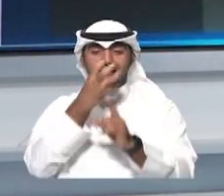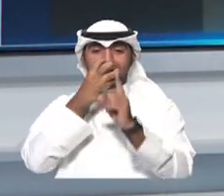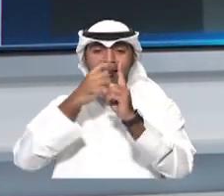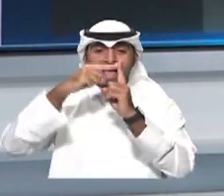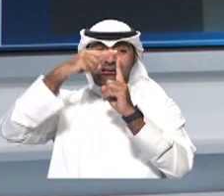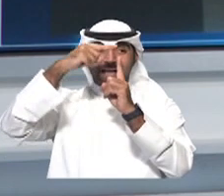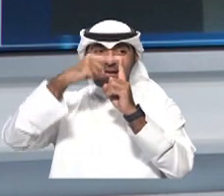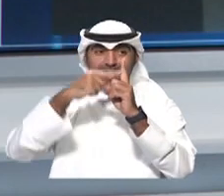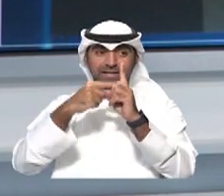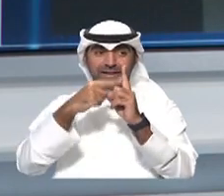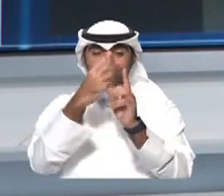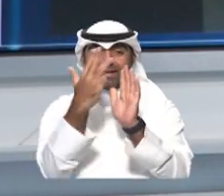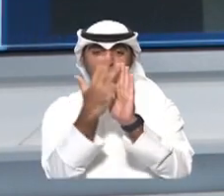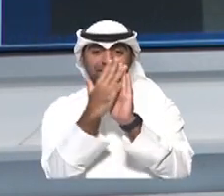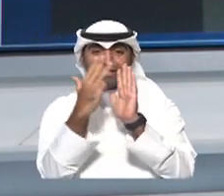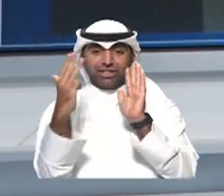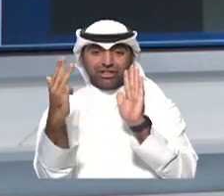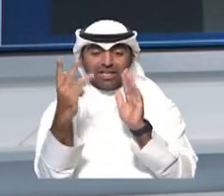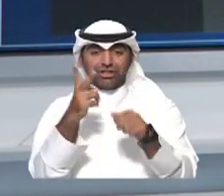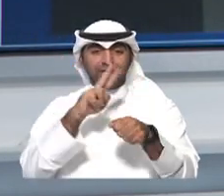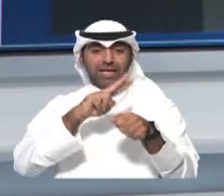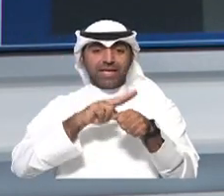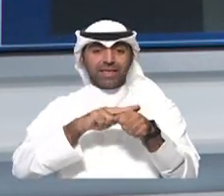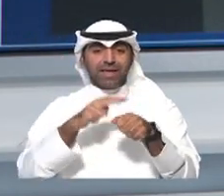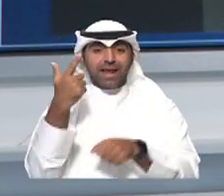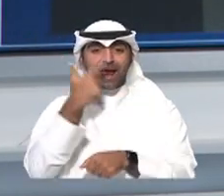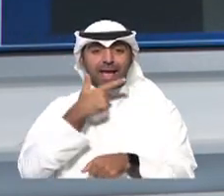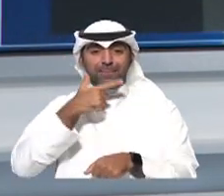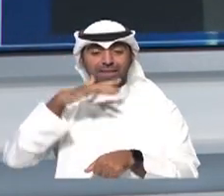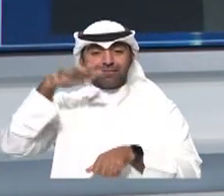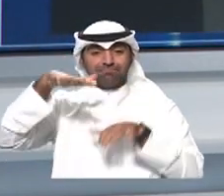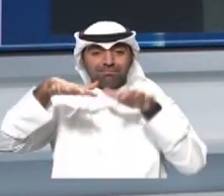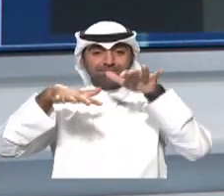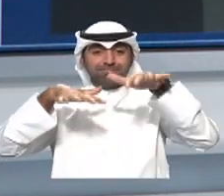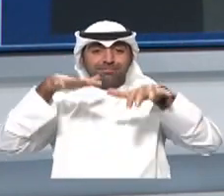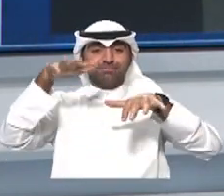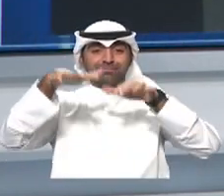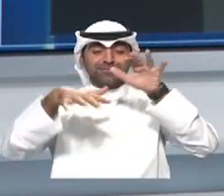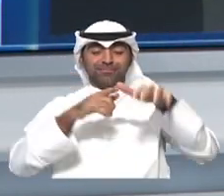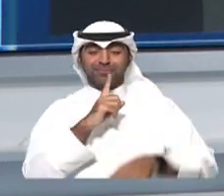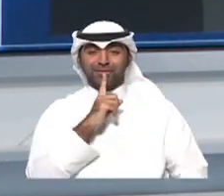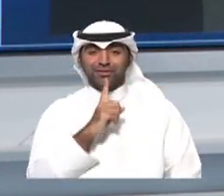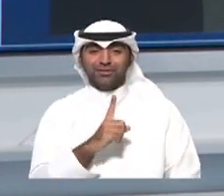على معظم المناطق، وأيضا فرص الأمطار راح تكون مستمرة معنا خلال